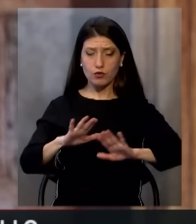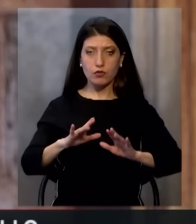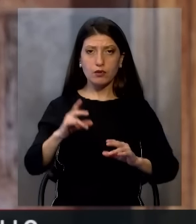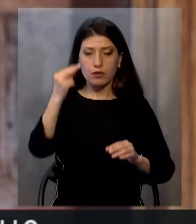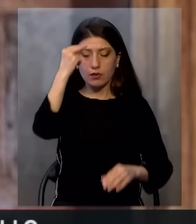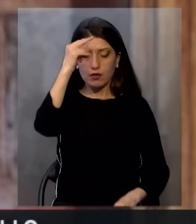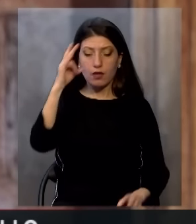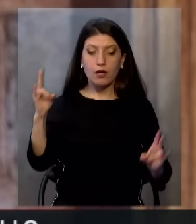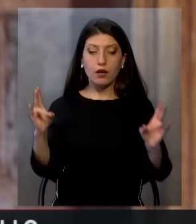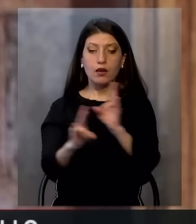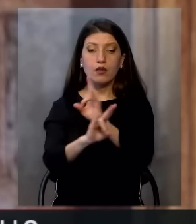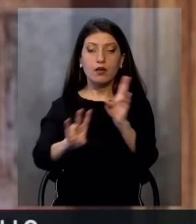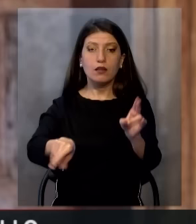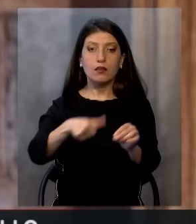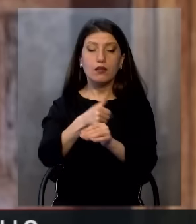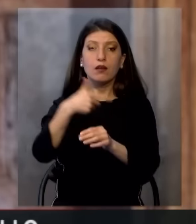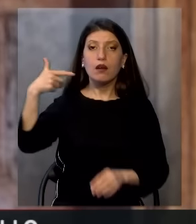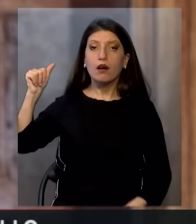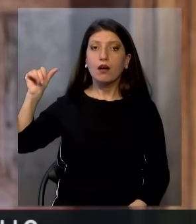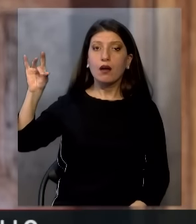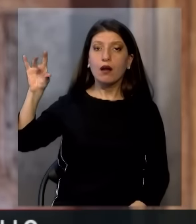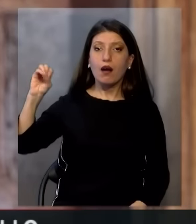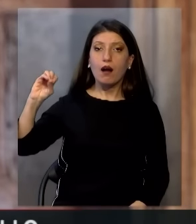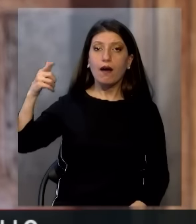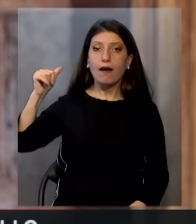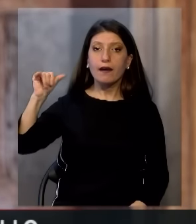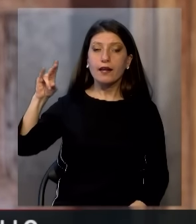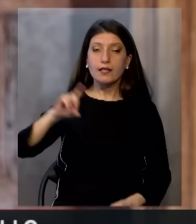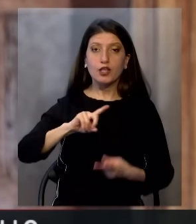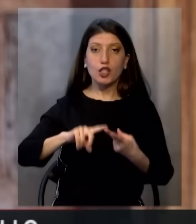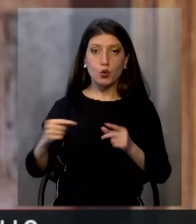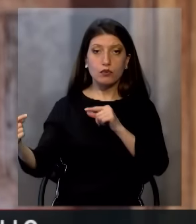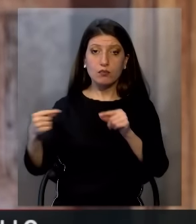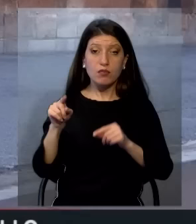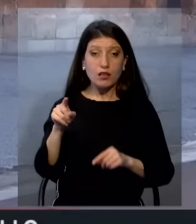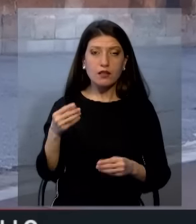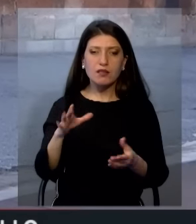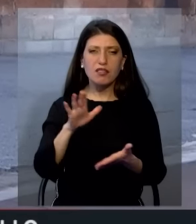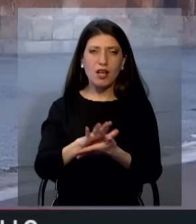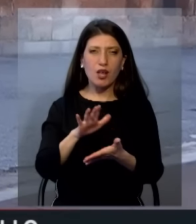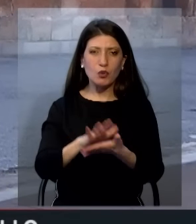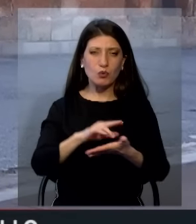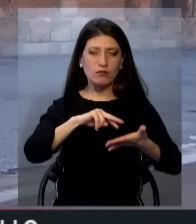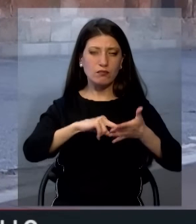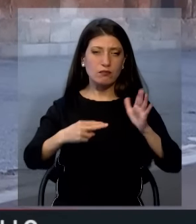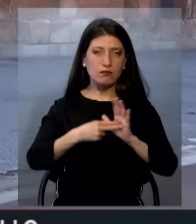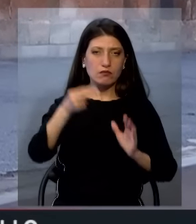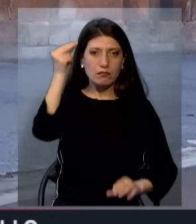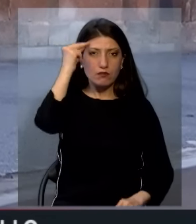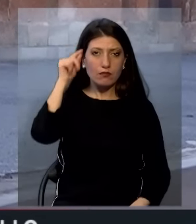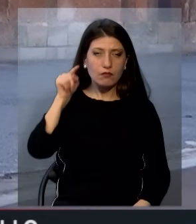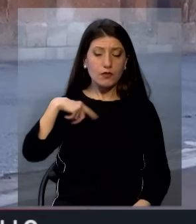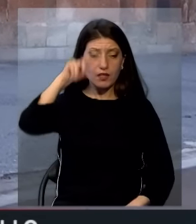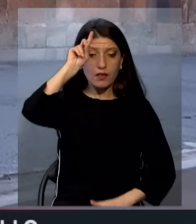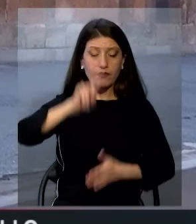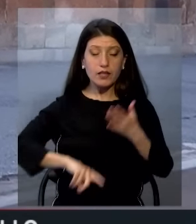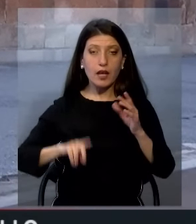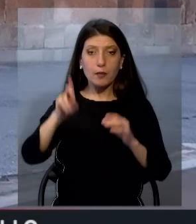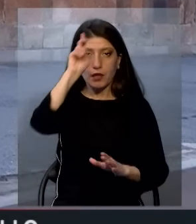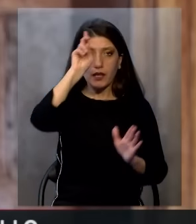Վեհապարի դեմա, Գարեգին երկրորդի դեմա, բայց սա ուղակի իրենց կողմից արված կեղտոտ մարտավարական քայլ է։ Ես վստահ եմ, որ սա եկեղեցու